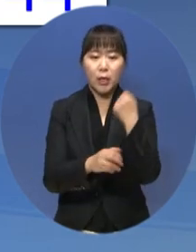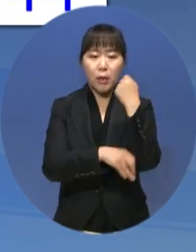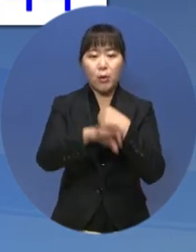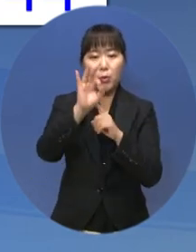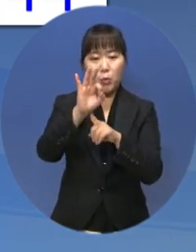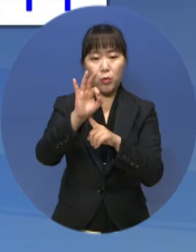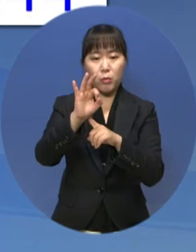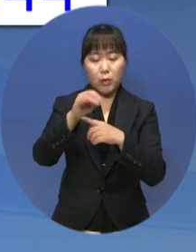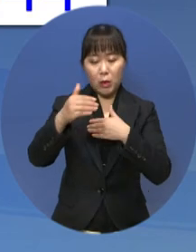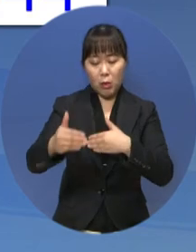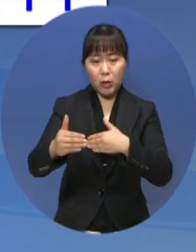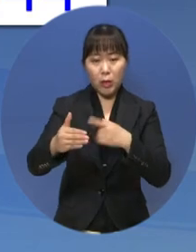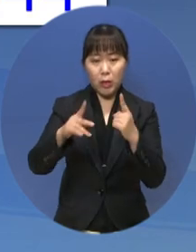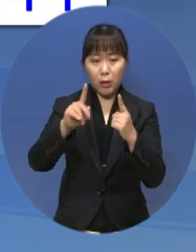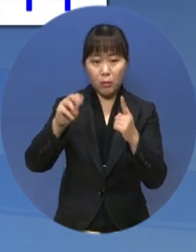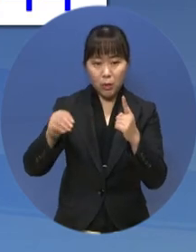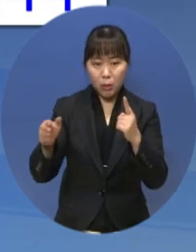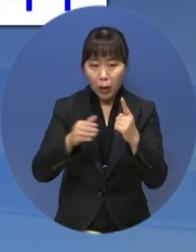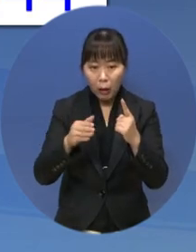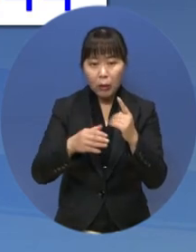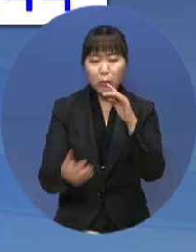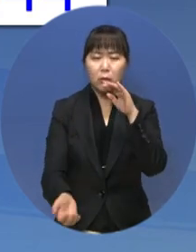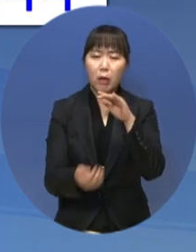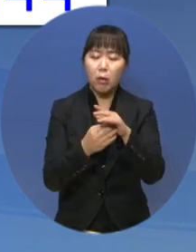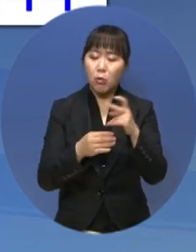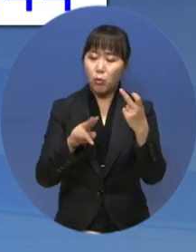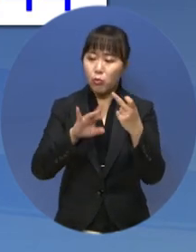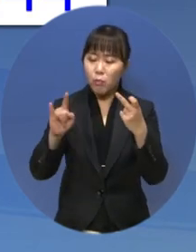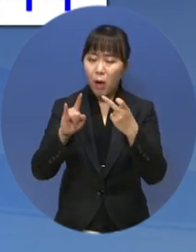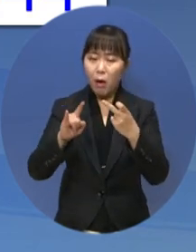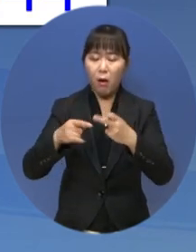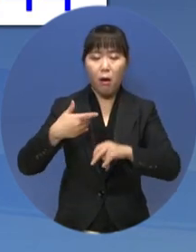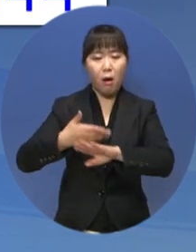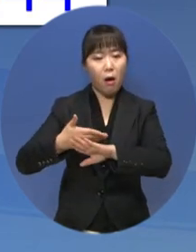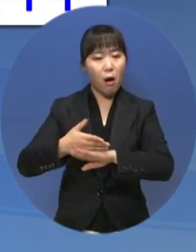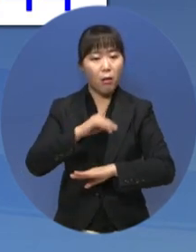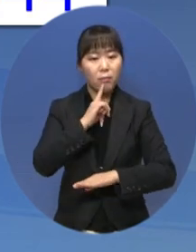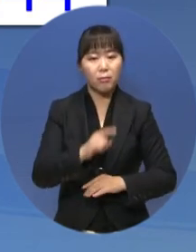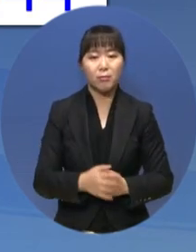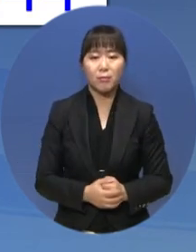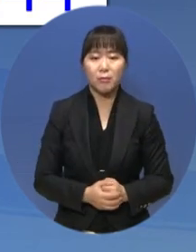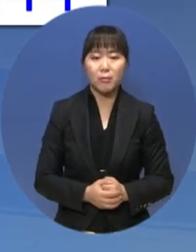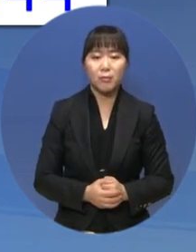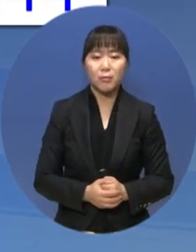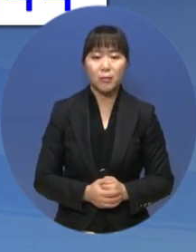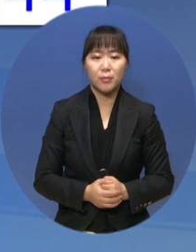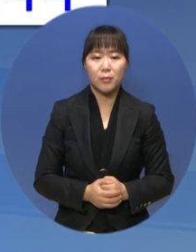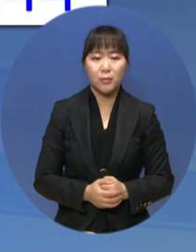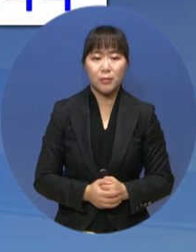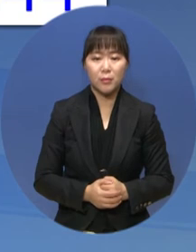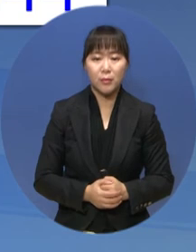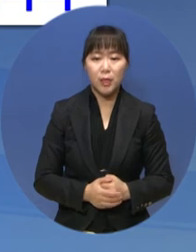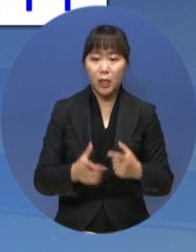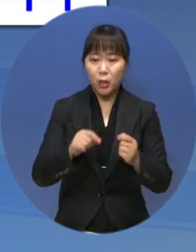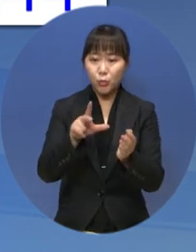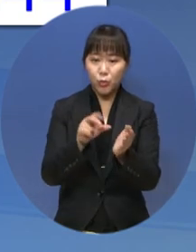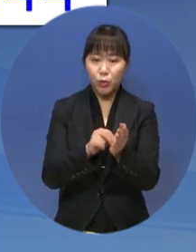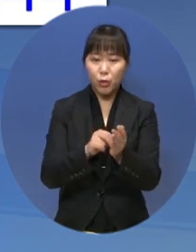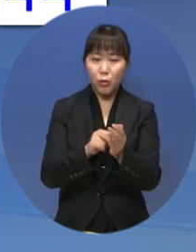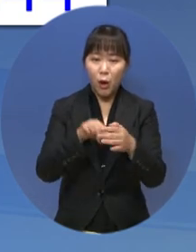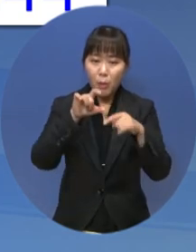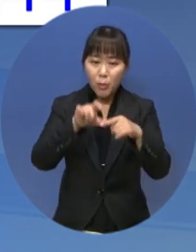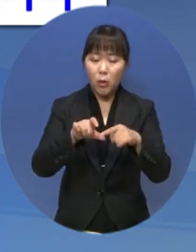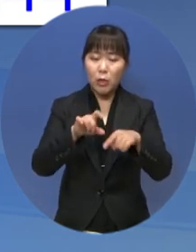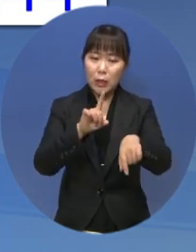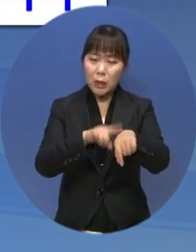기본요금 적용거리당 단가가 최대 12배 차이를 보이는 것으로 나타났습니다. 이러한 문제는 평균